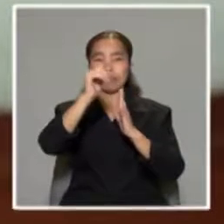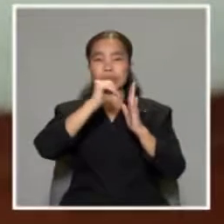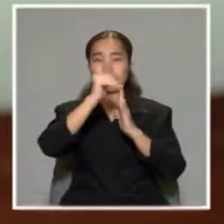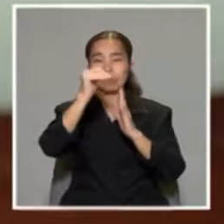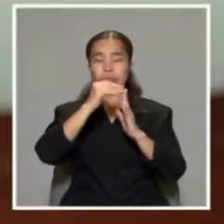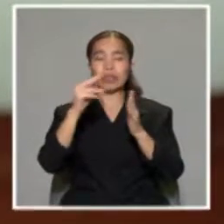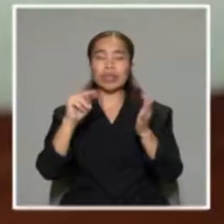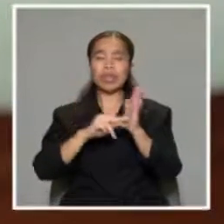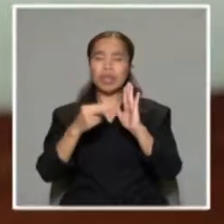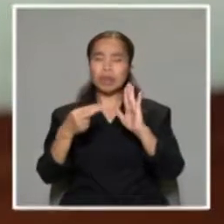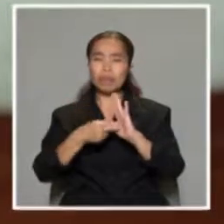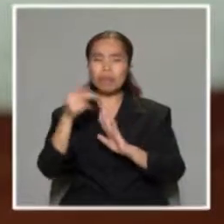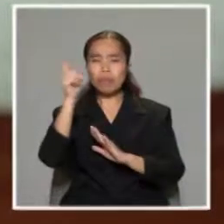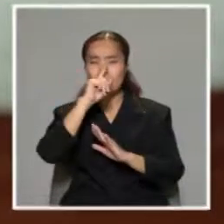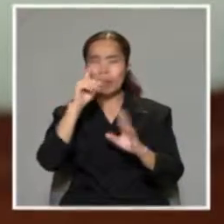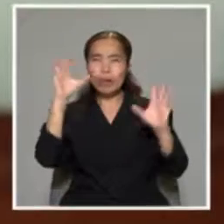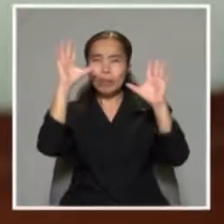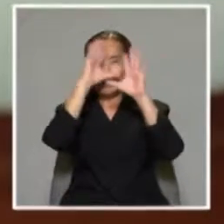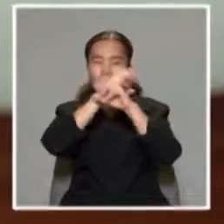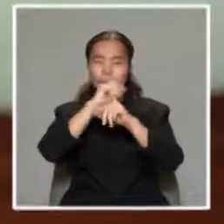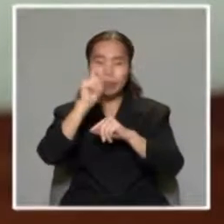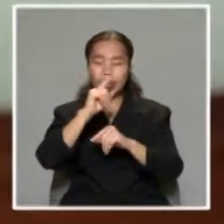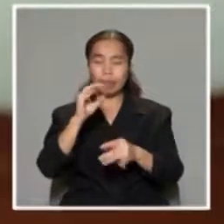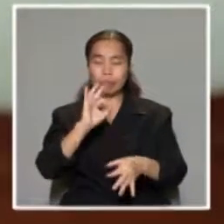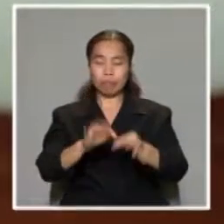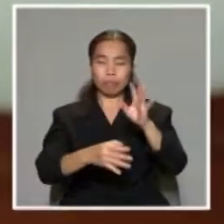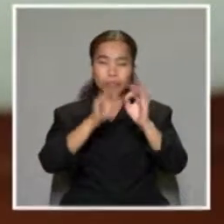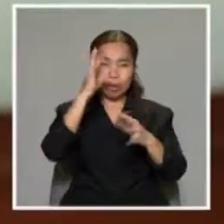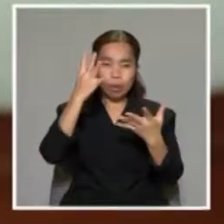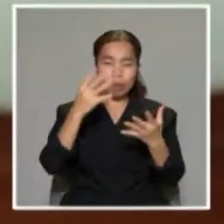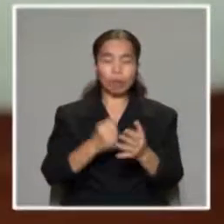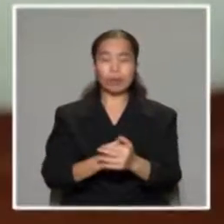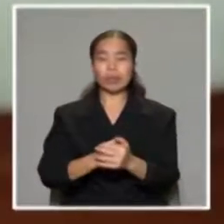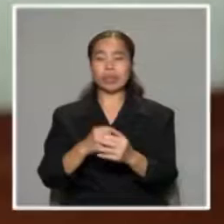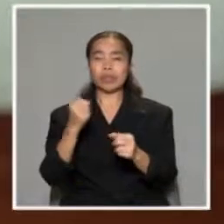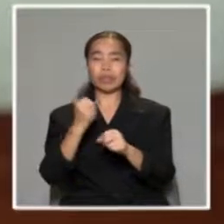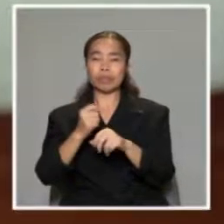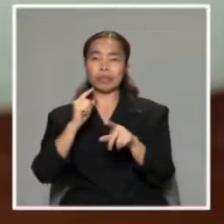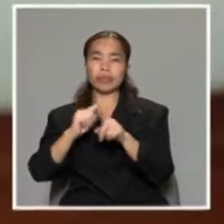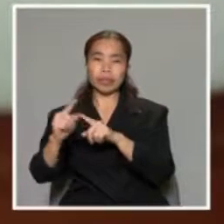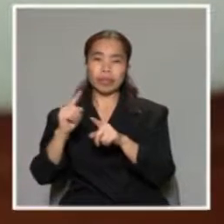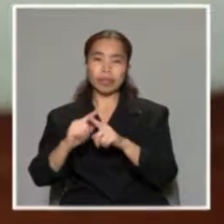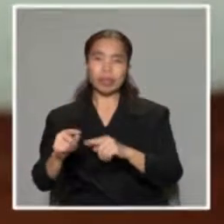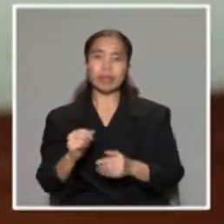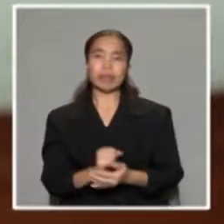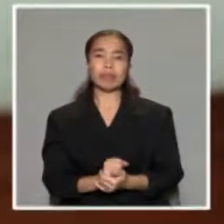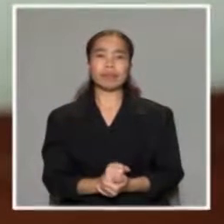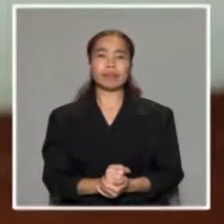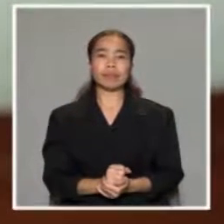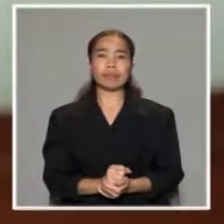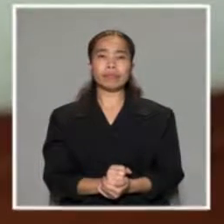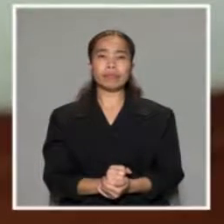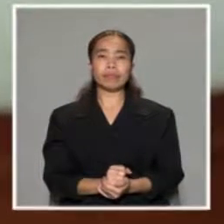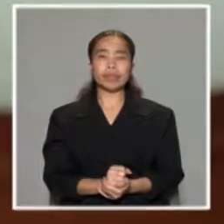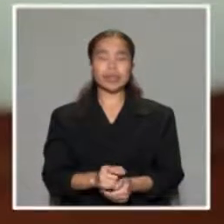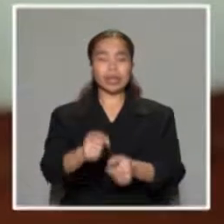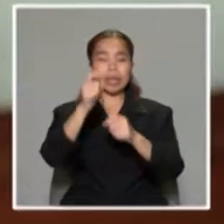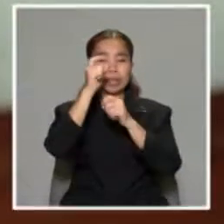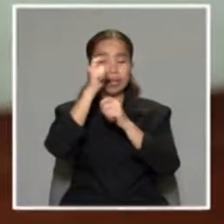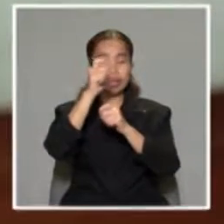าป่าเพื่อที่จะ เก็บผักผลไม้บางประเภทนะครับอันตรายก็